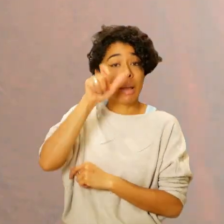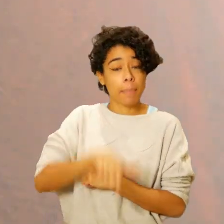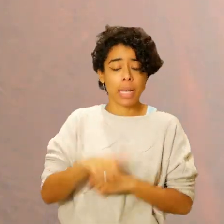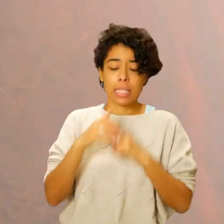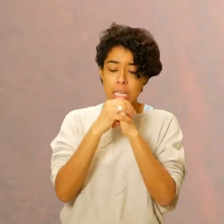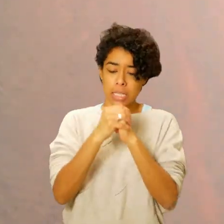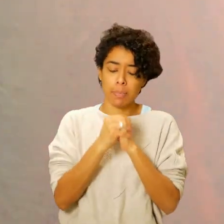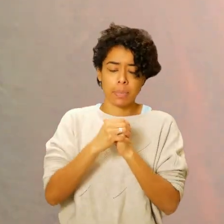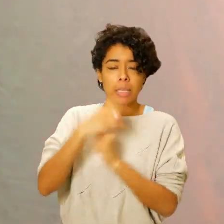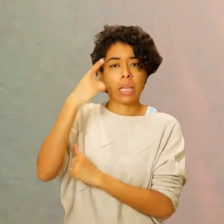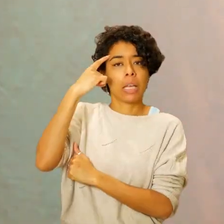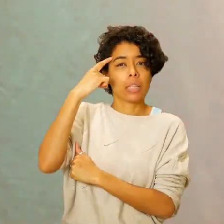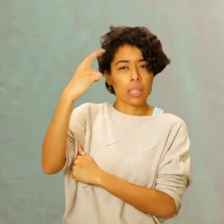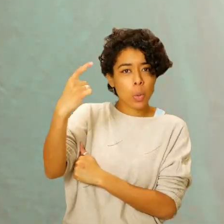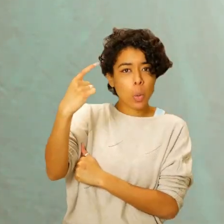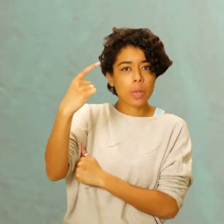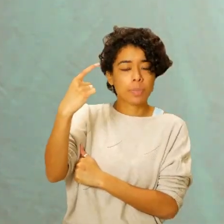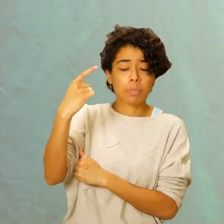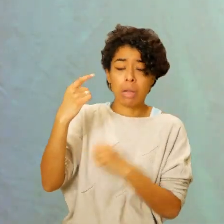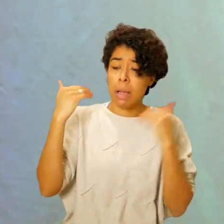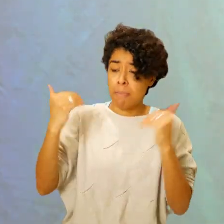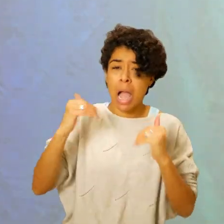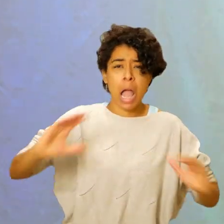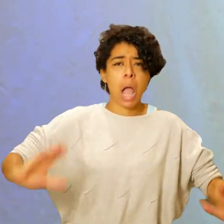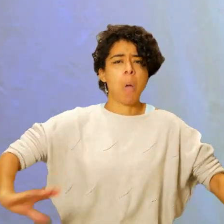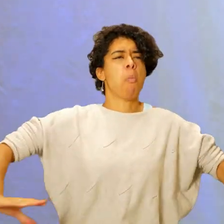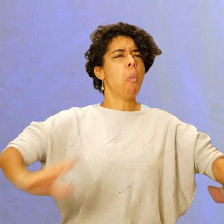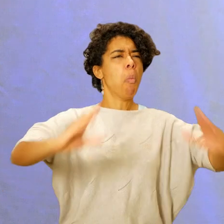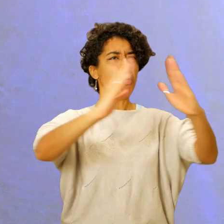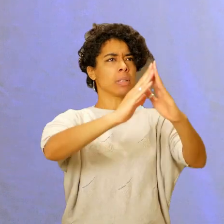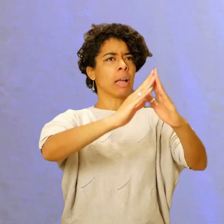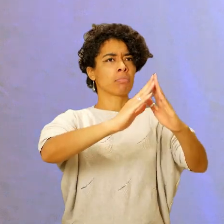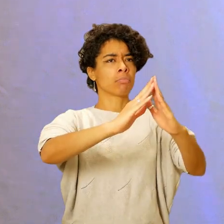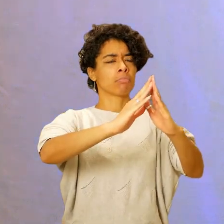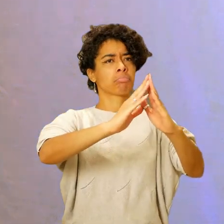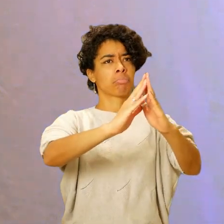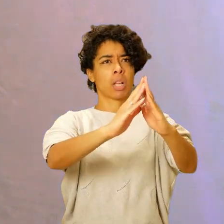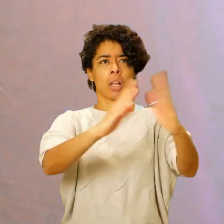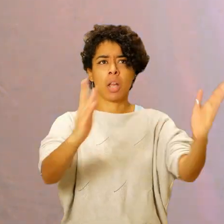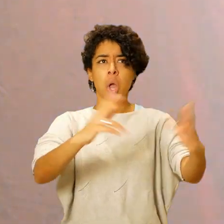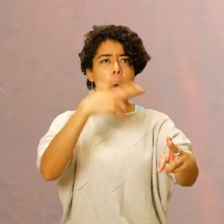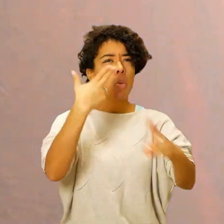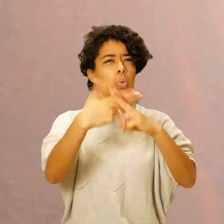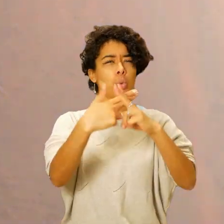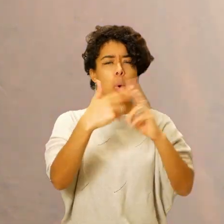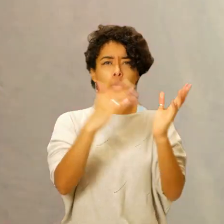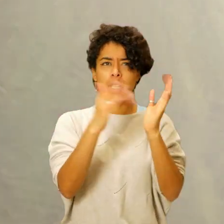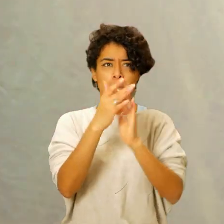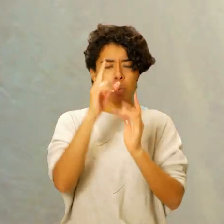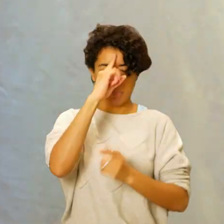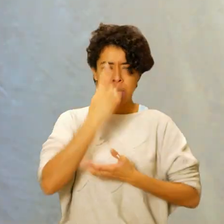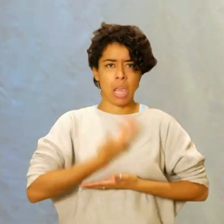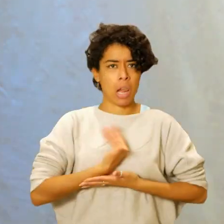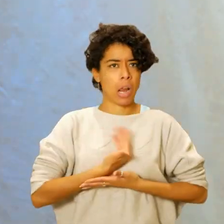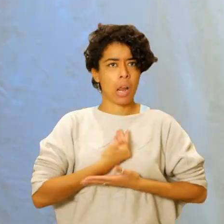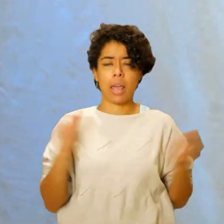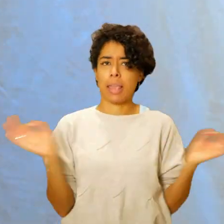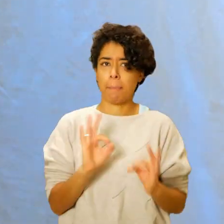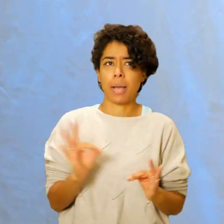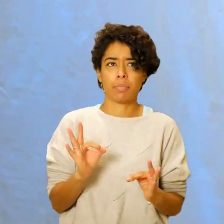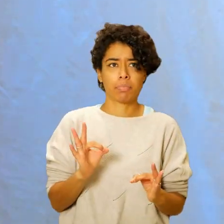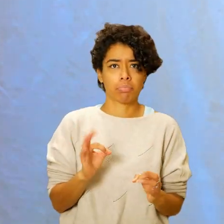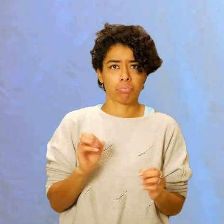qui croit, quand il y aurait même une montagne devant lui, dans le nom de Jésus, s'il ne doute pas dans son cœur,